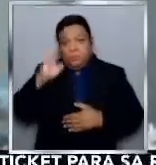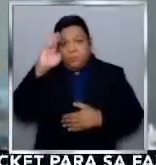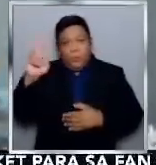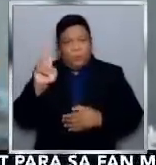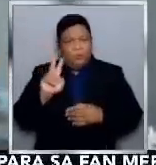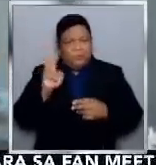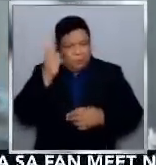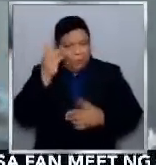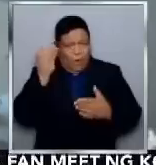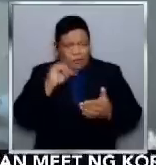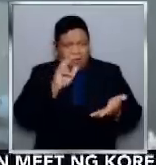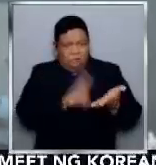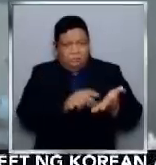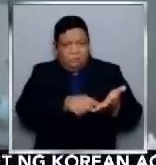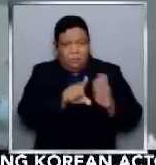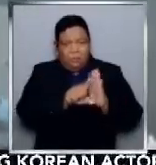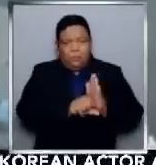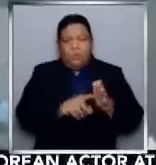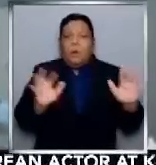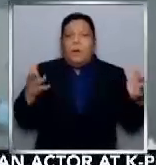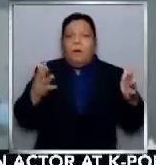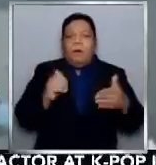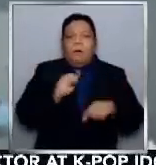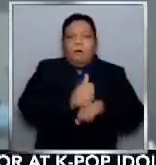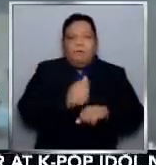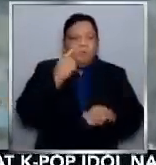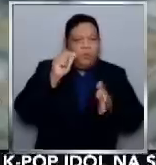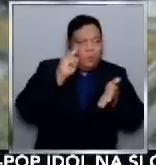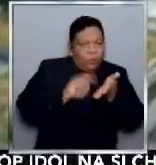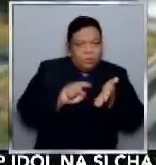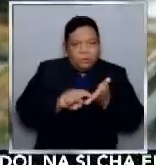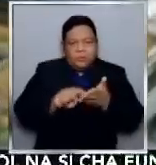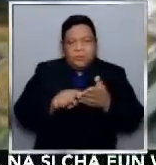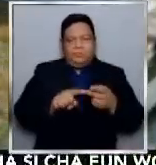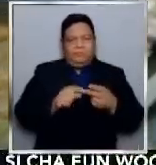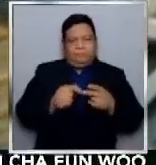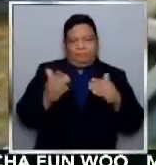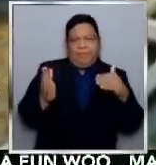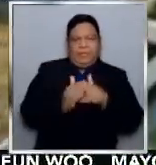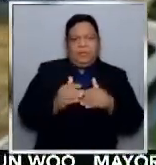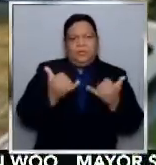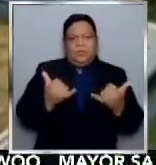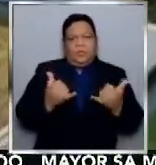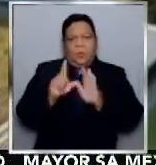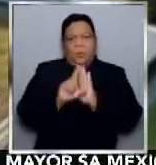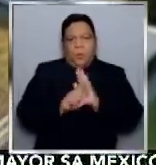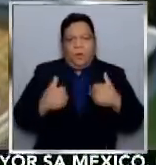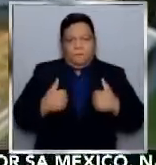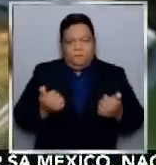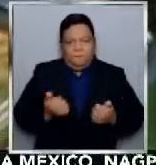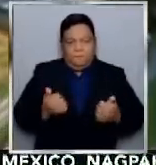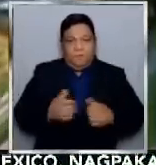umano ng probisyon para sa audit at pagtaliwas nito sa ilang umiiral ng batas. Layo na House Bill 7575